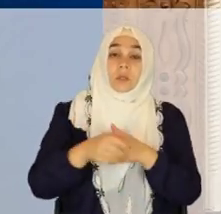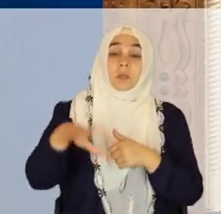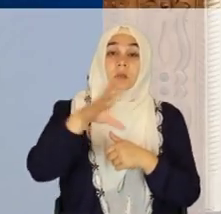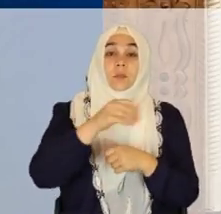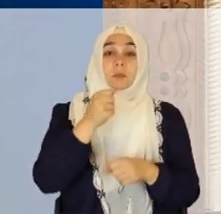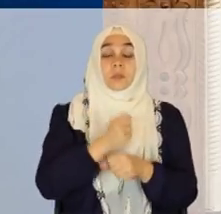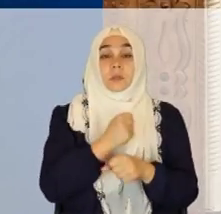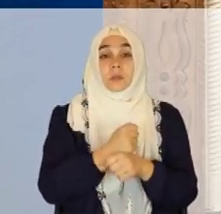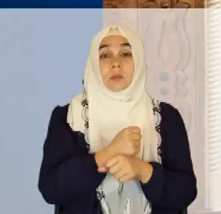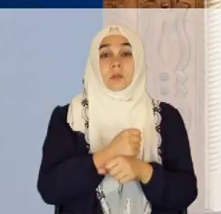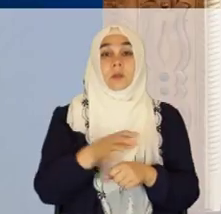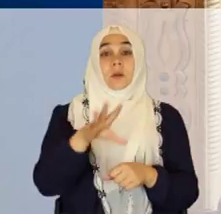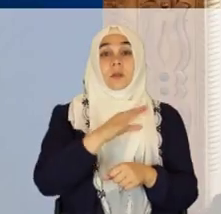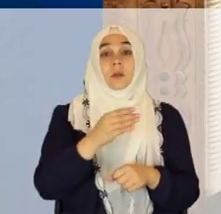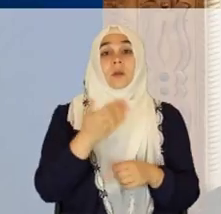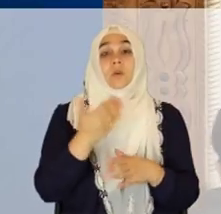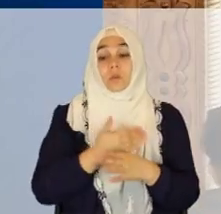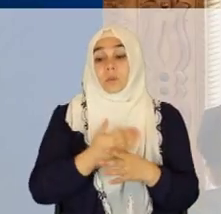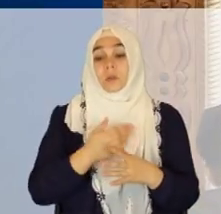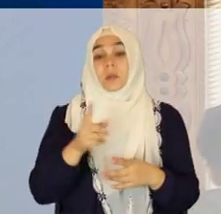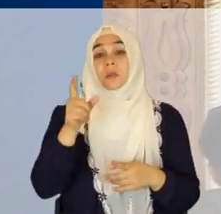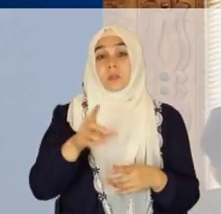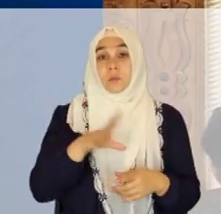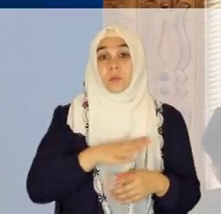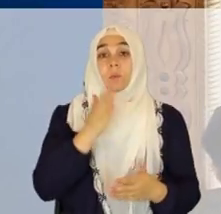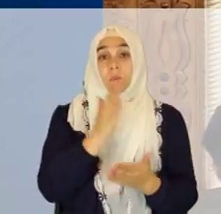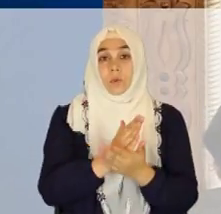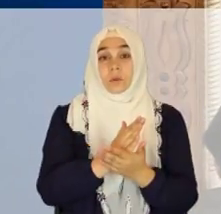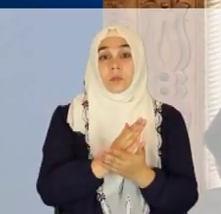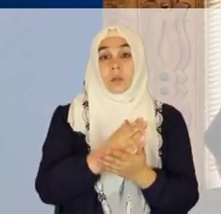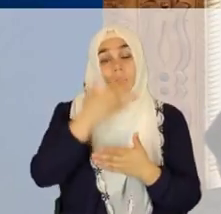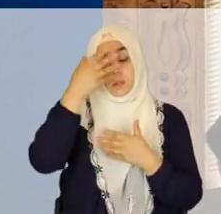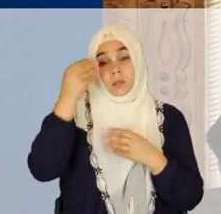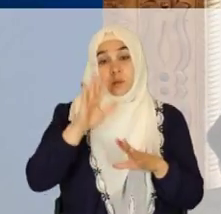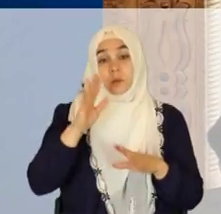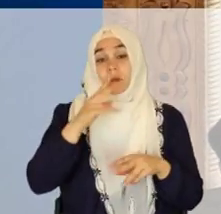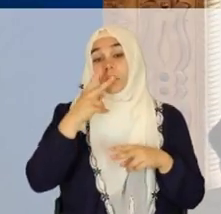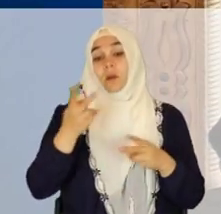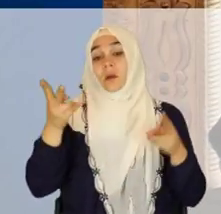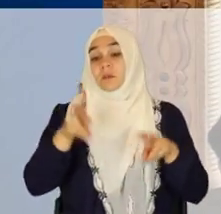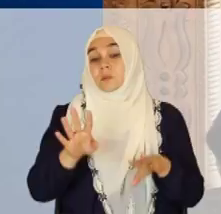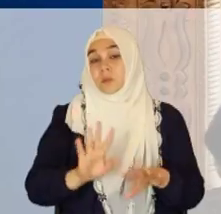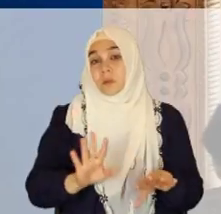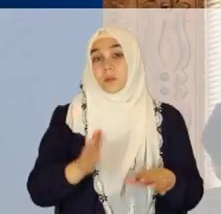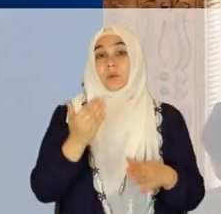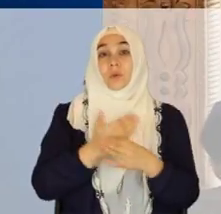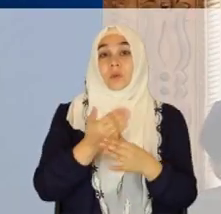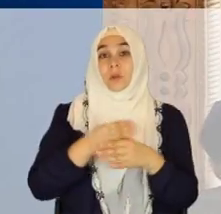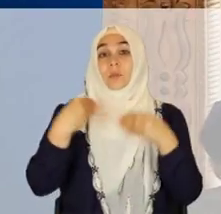ichida shunaqa yordamga muhtoj kishilarimiz bo'lsa, zinhor va zinhor qarovsiz qo'ymasligimiz kerak.